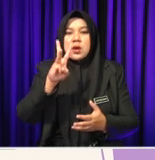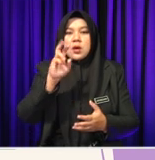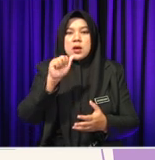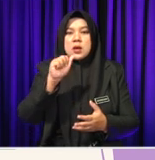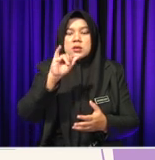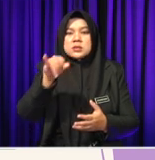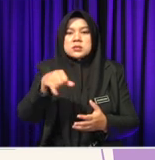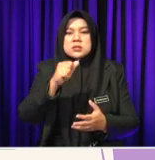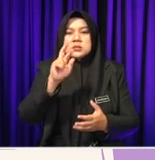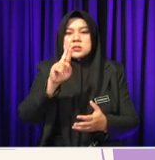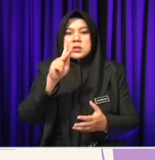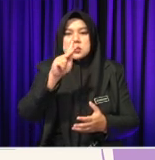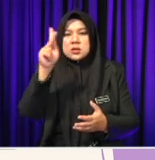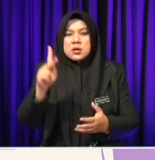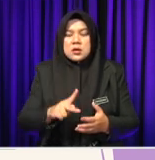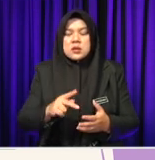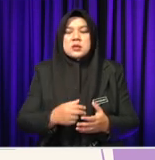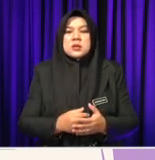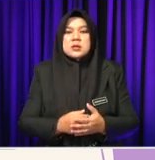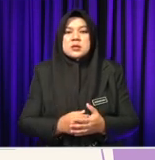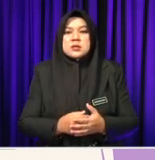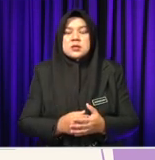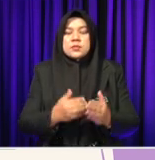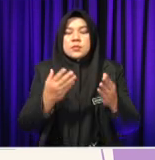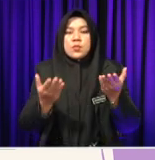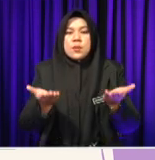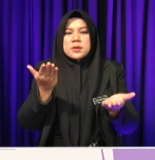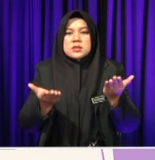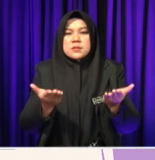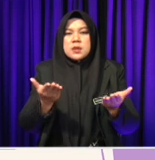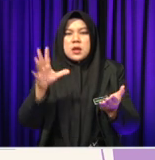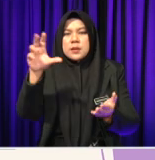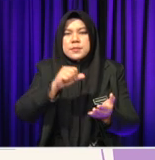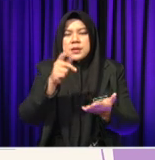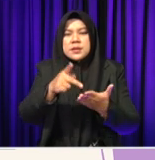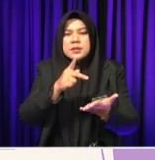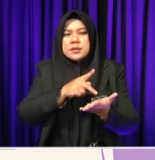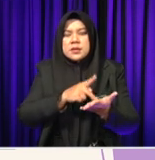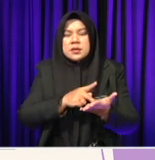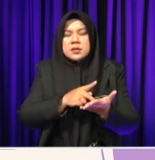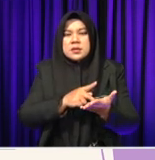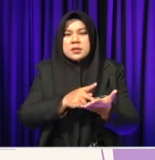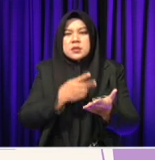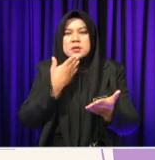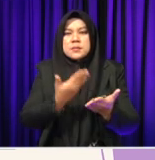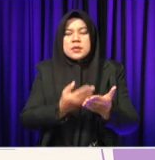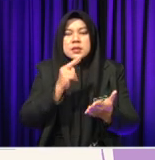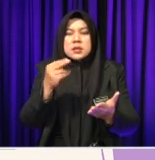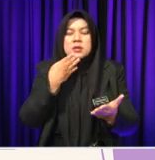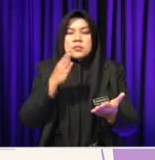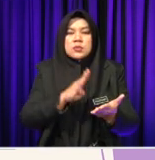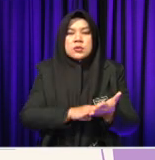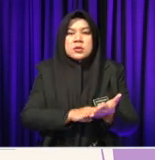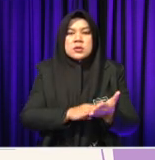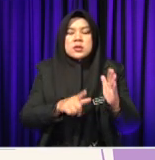membuat pertimbangan terhadap sesuatu perkara dalam soalan tersebut kamu ambil kiralah pelbagai aspek aspek sama ada kebaikan keburukan